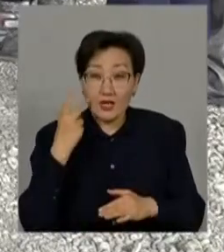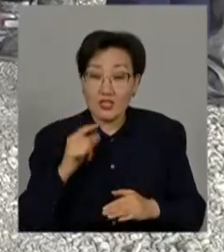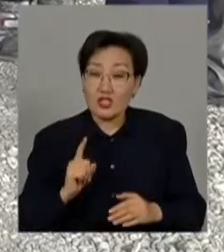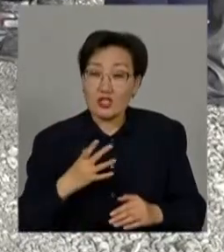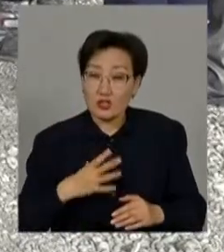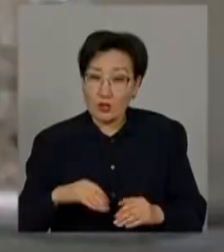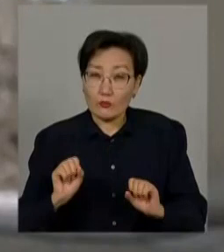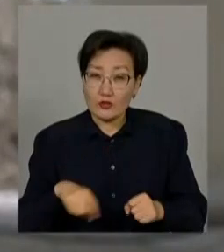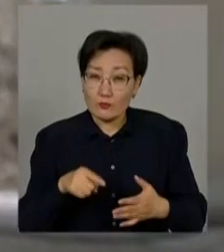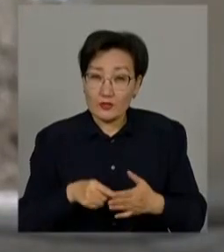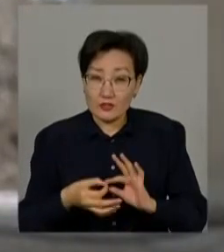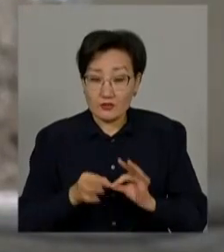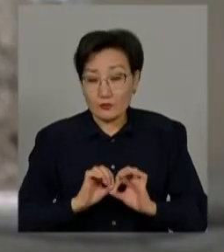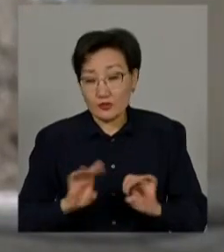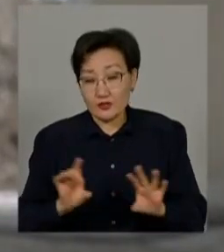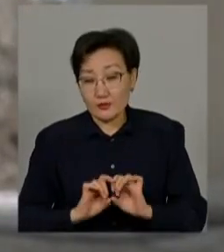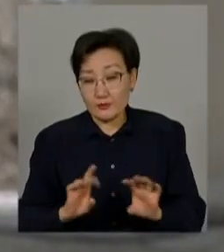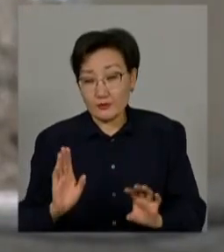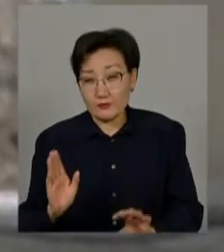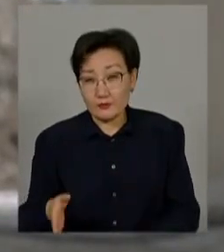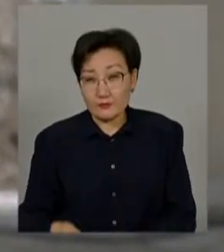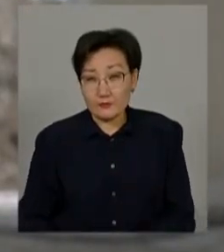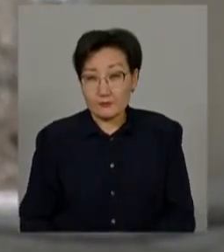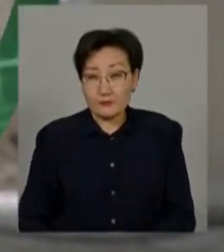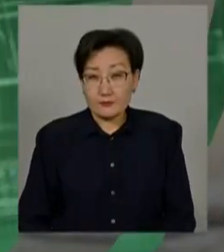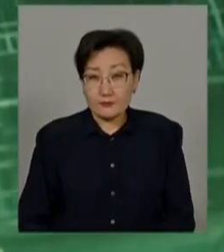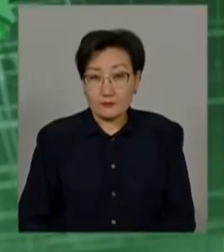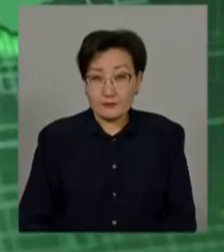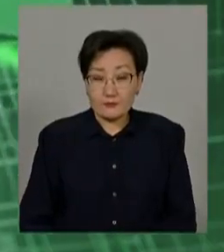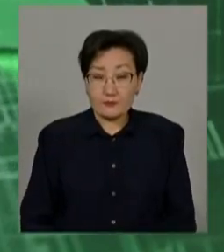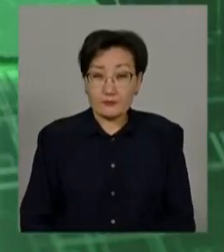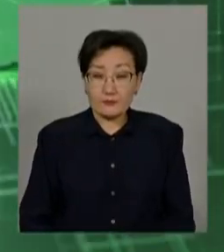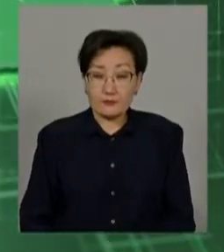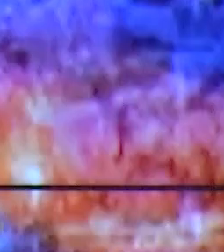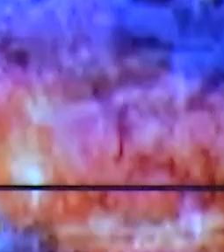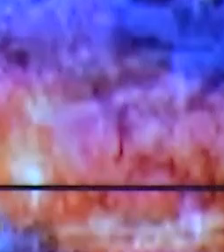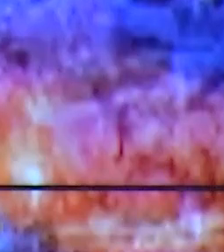шыдайды? Мәселенің мән-жайын мен Мадина Оқас анықтап көрдім.